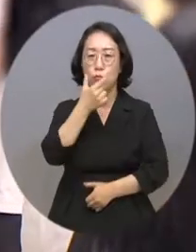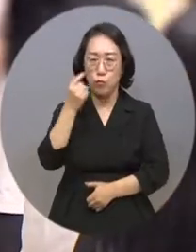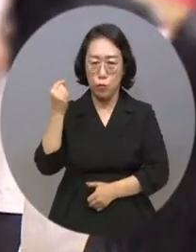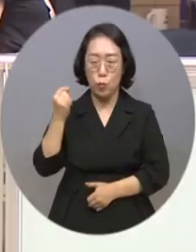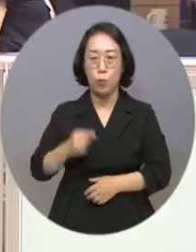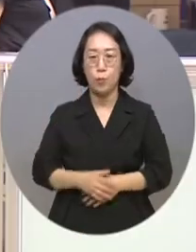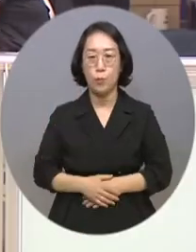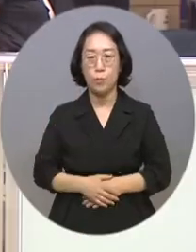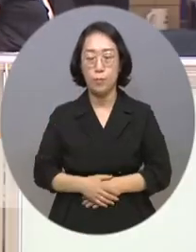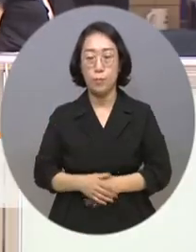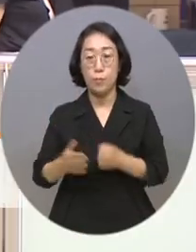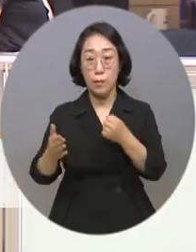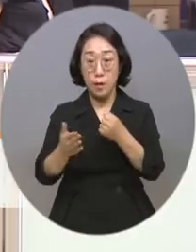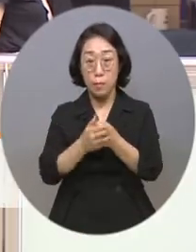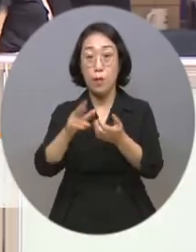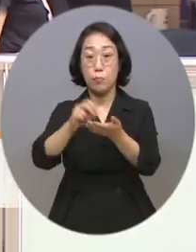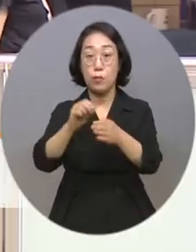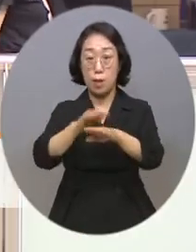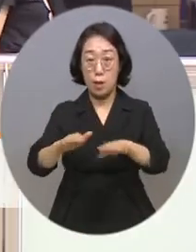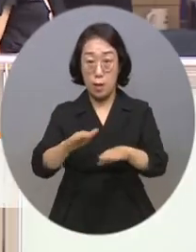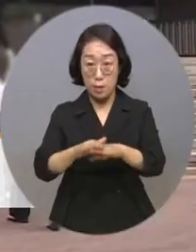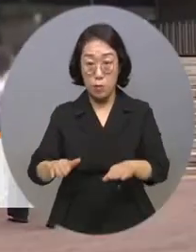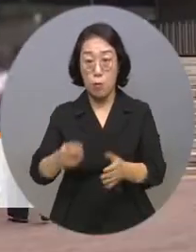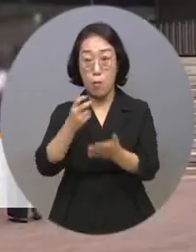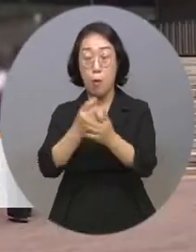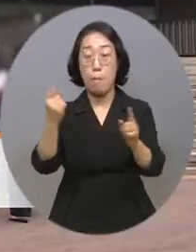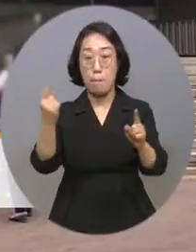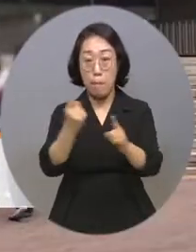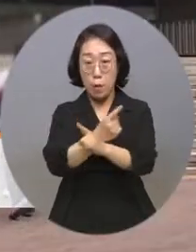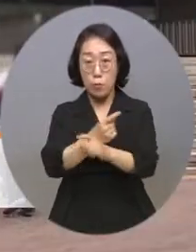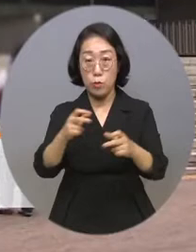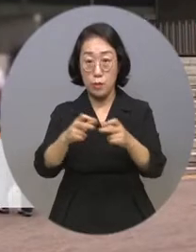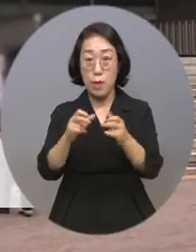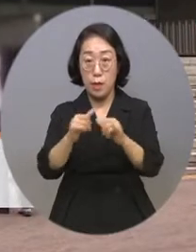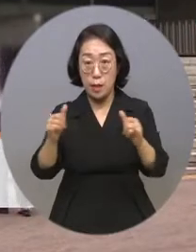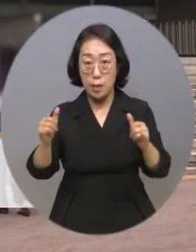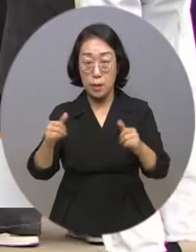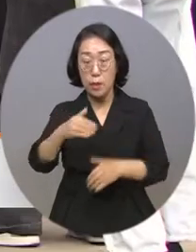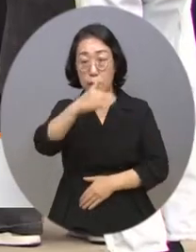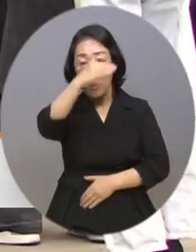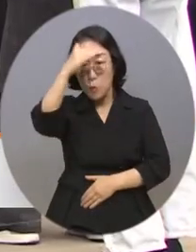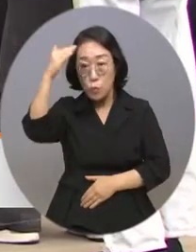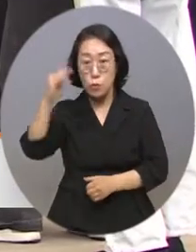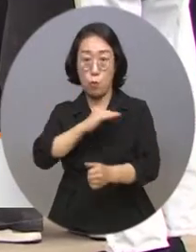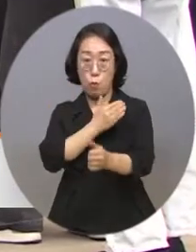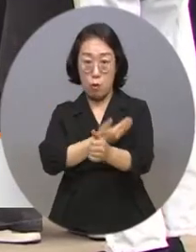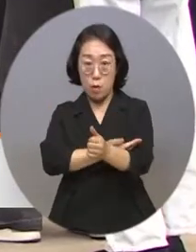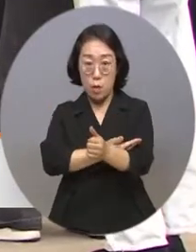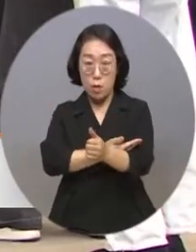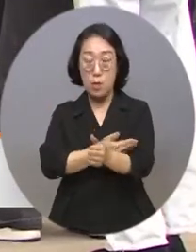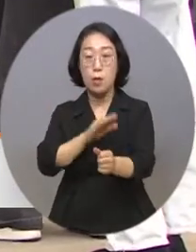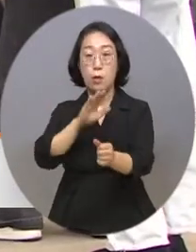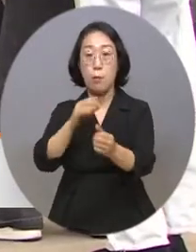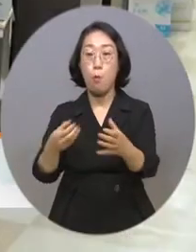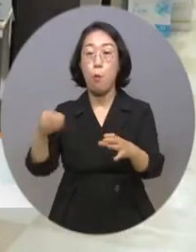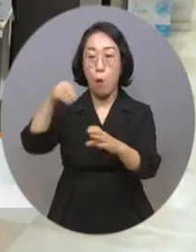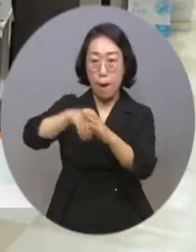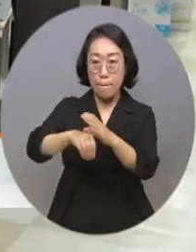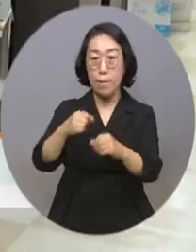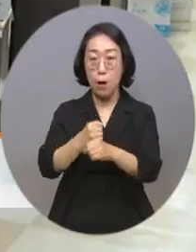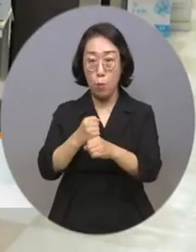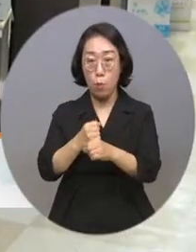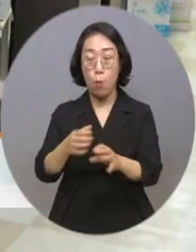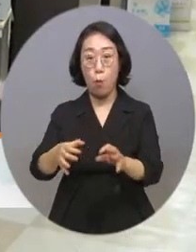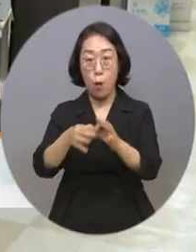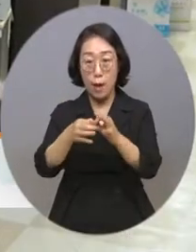설명입니다. 이를 해소하기 위해 개정안에서는 장애인의 스포츠 관람권을 보장하기 위한 사항을 포함하도록 하고